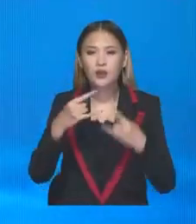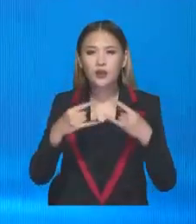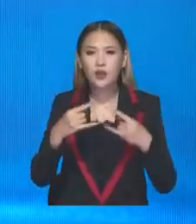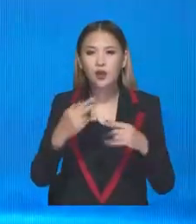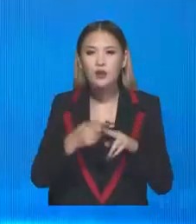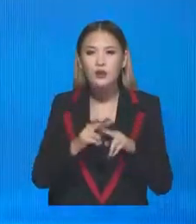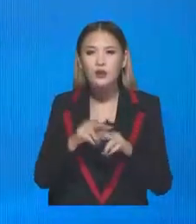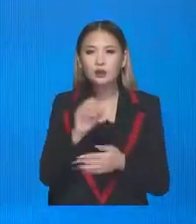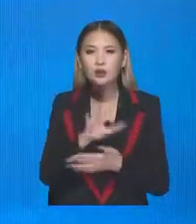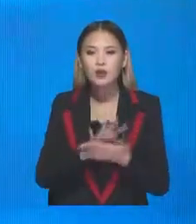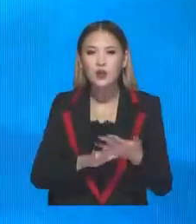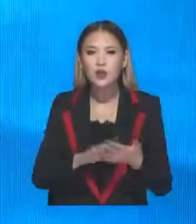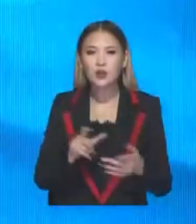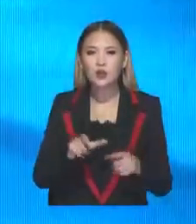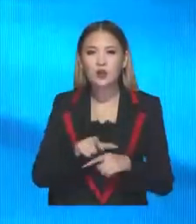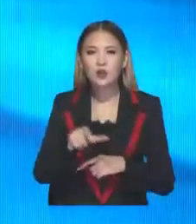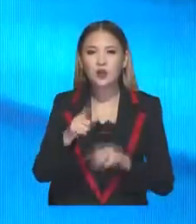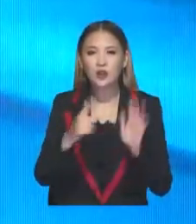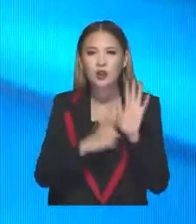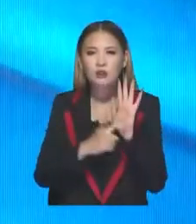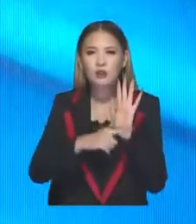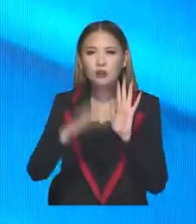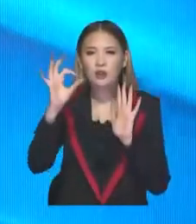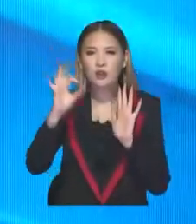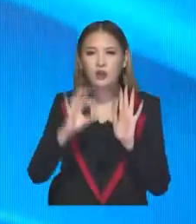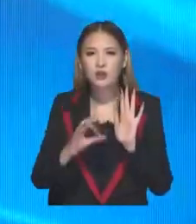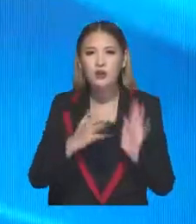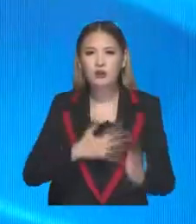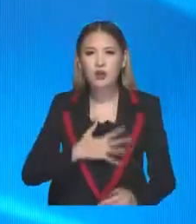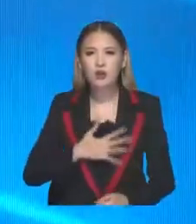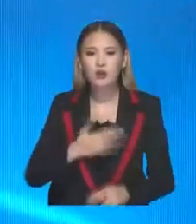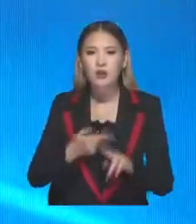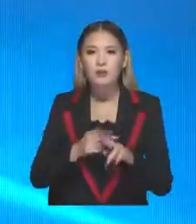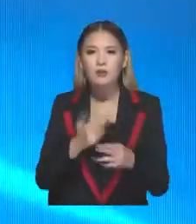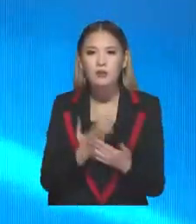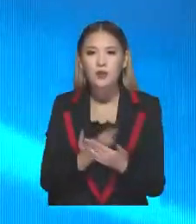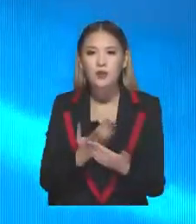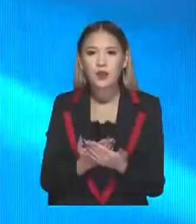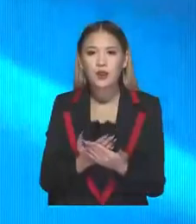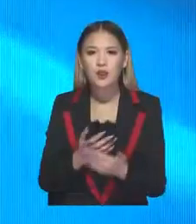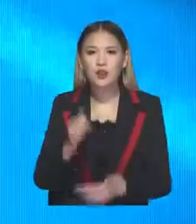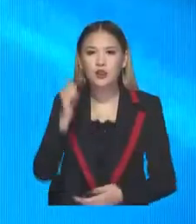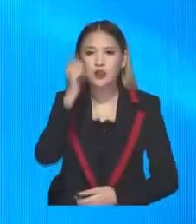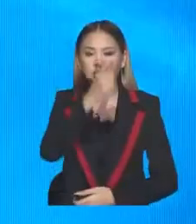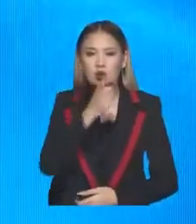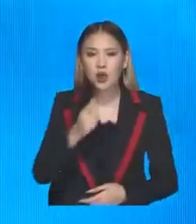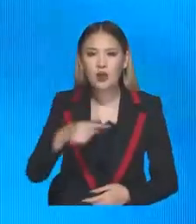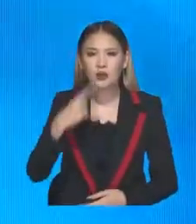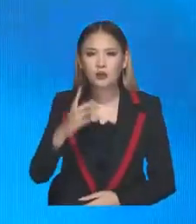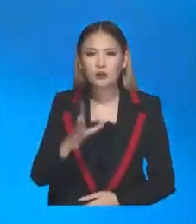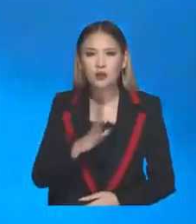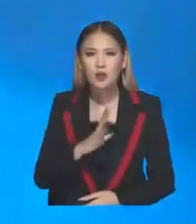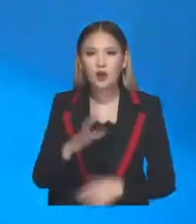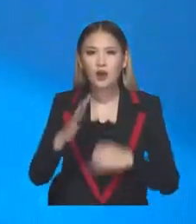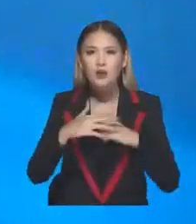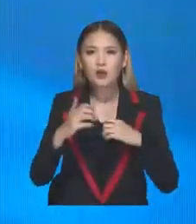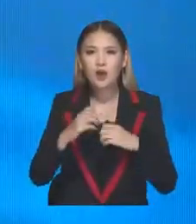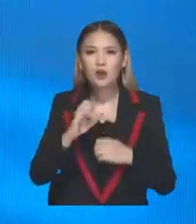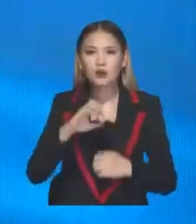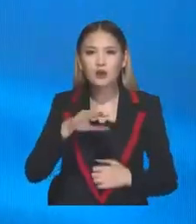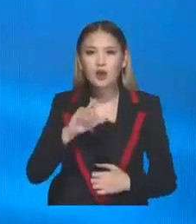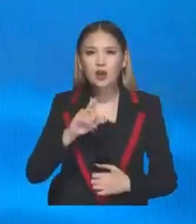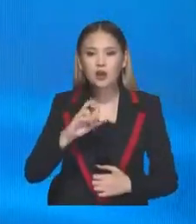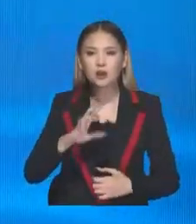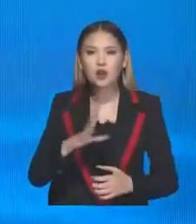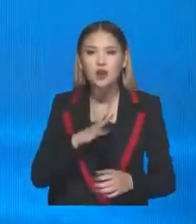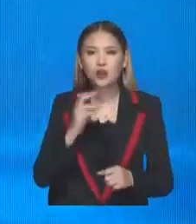жалғастырамыз. Еліміздегі жолдардың 70% сапасыз. Бір ғана мысал, жылда айтып, жыр болған Атырау-Астрахань халықаралық